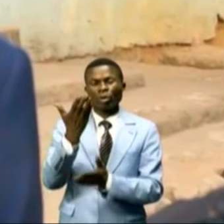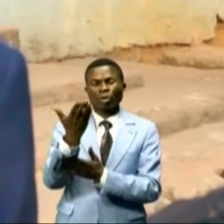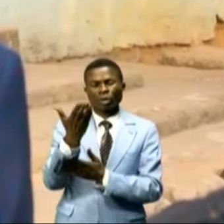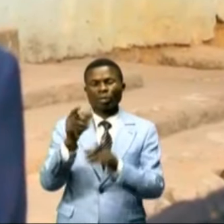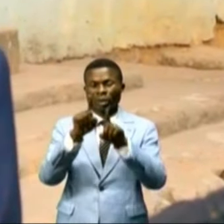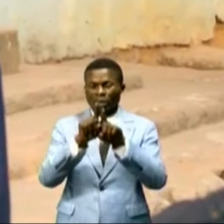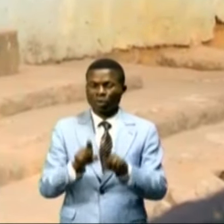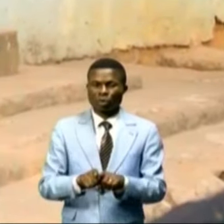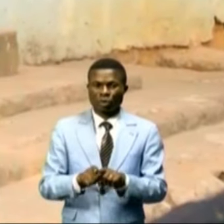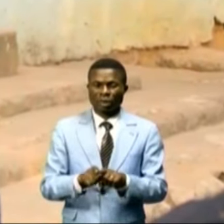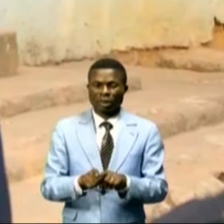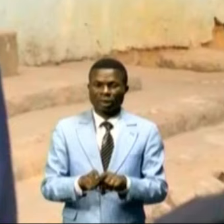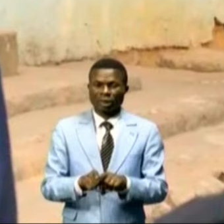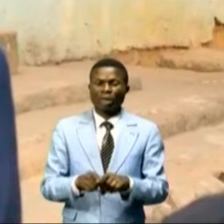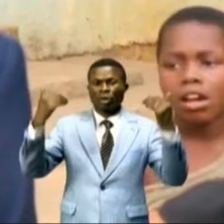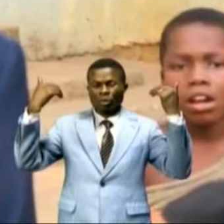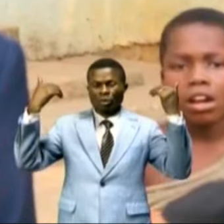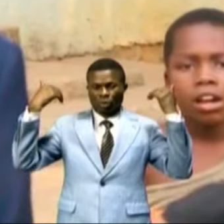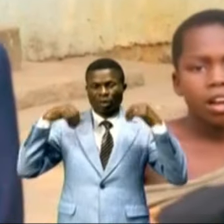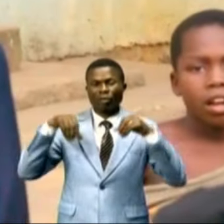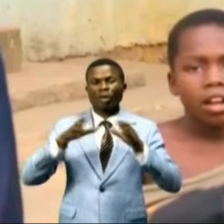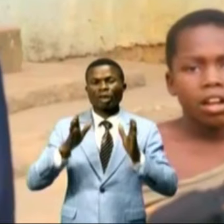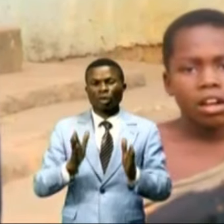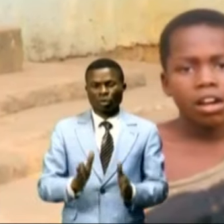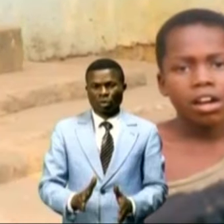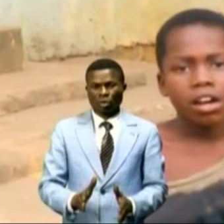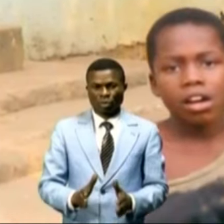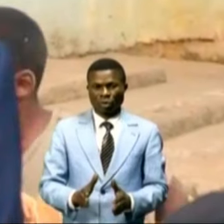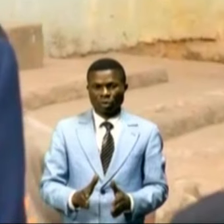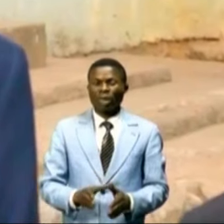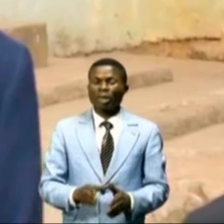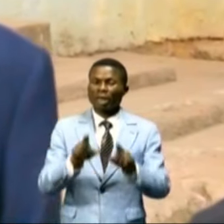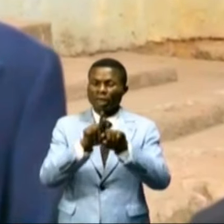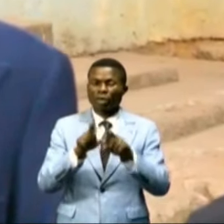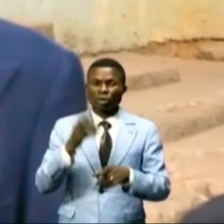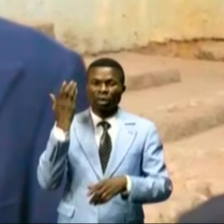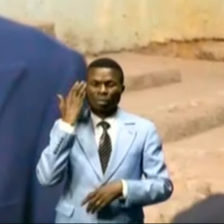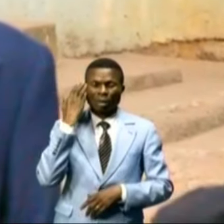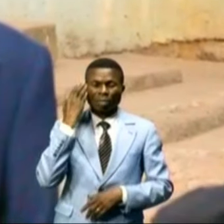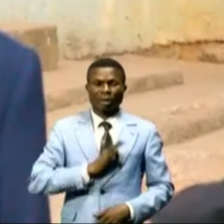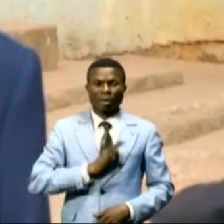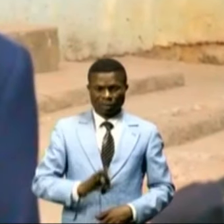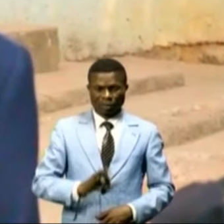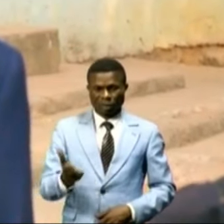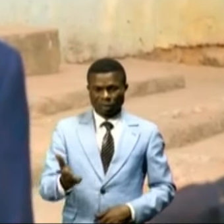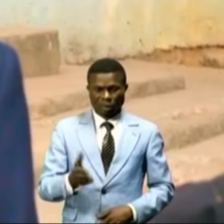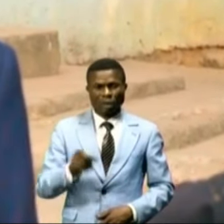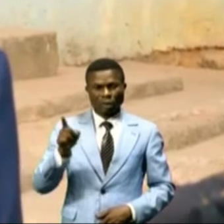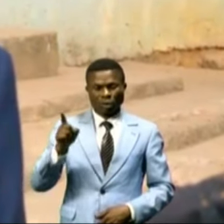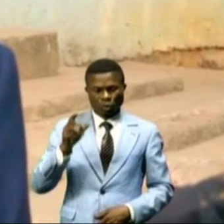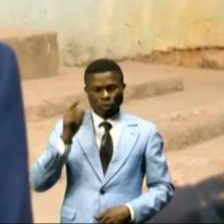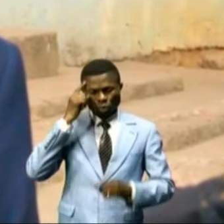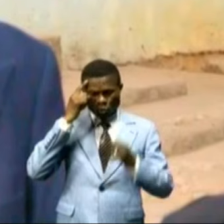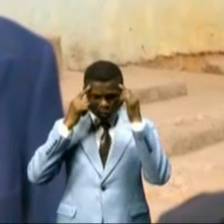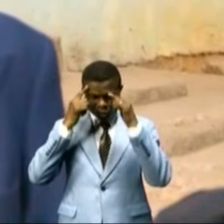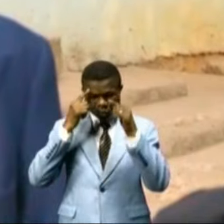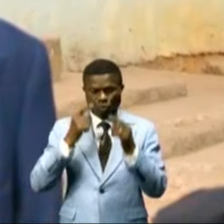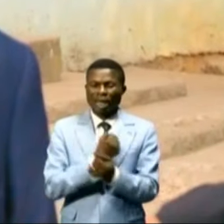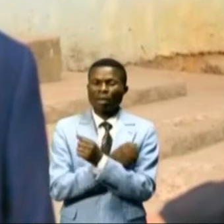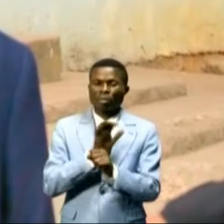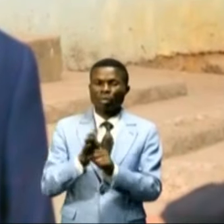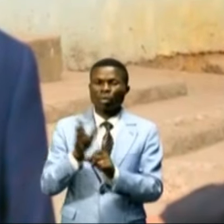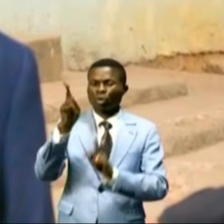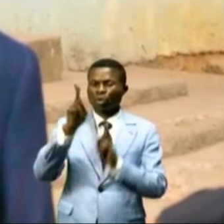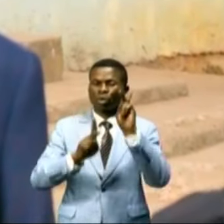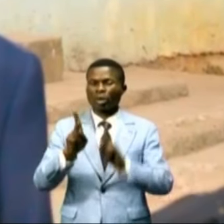à nos autorités, surtout à notre papa, président de la République, qui a toujours les soucis du peuple. C'est une